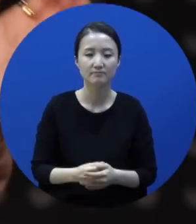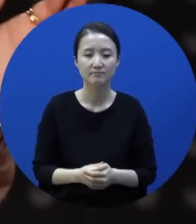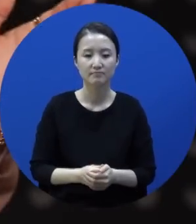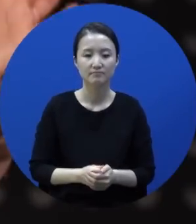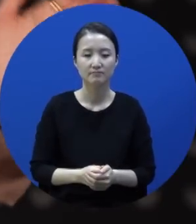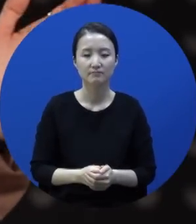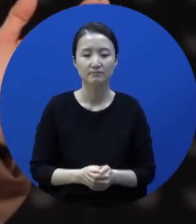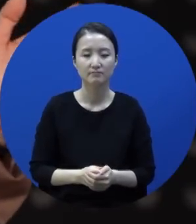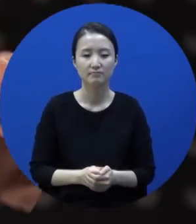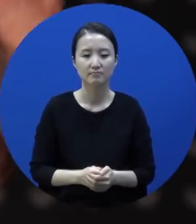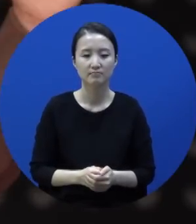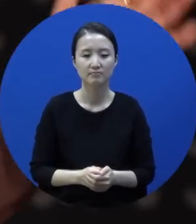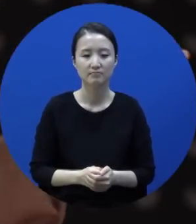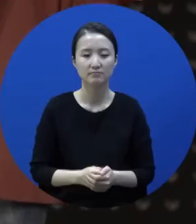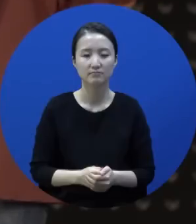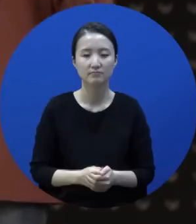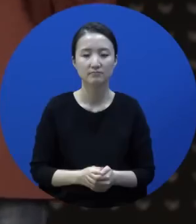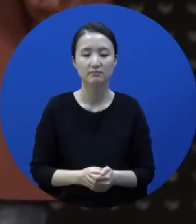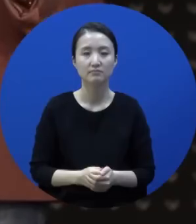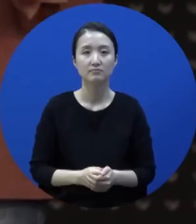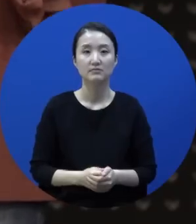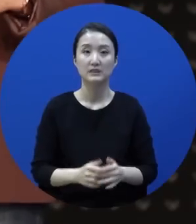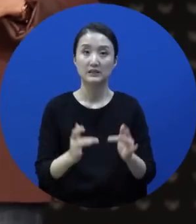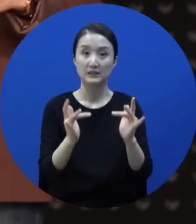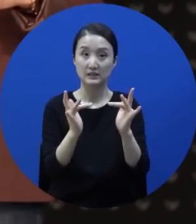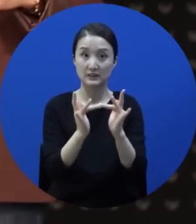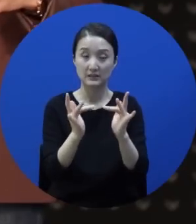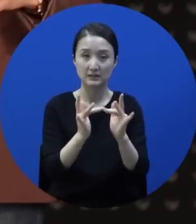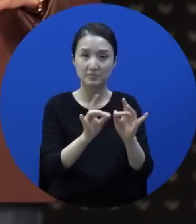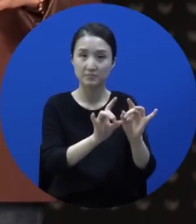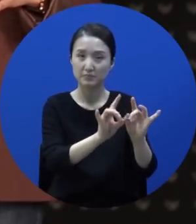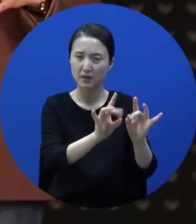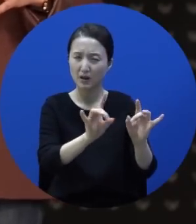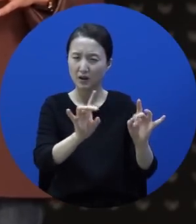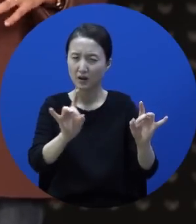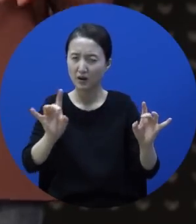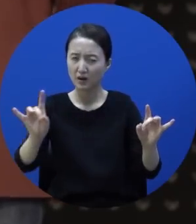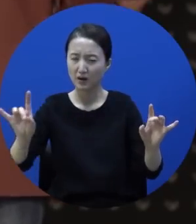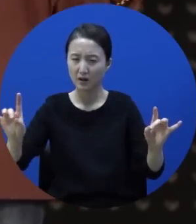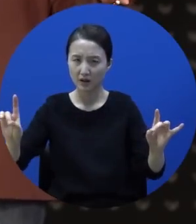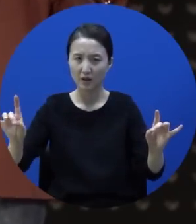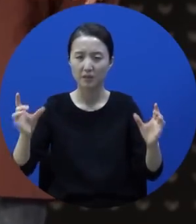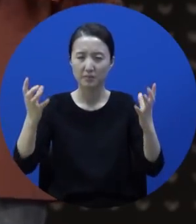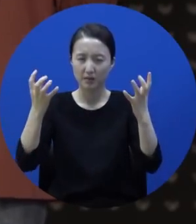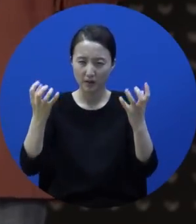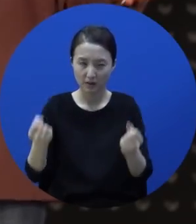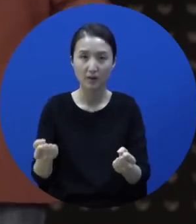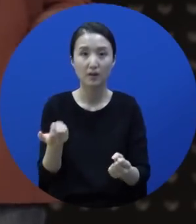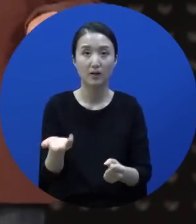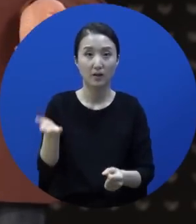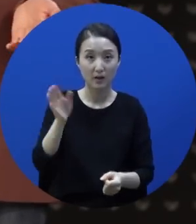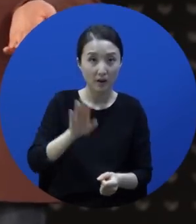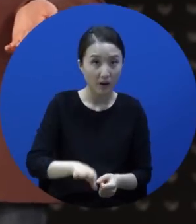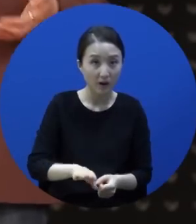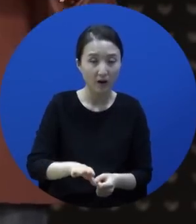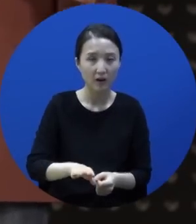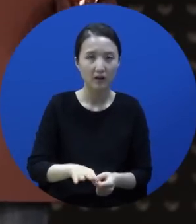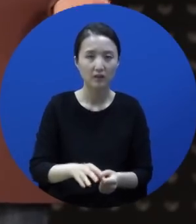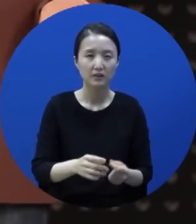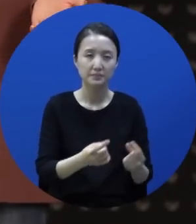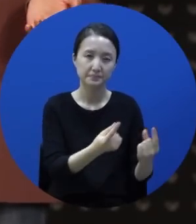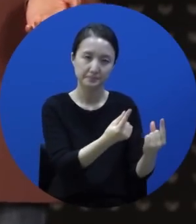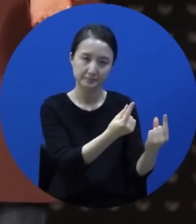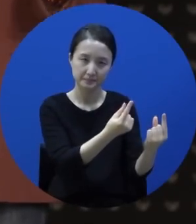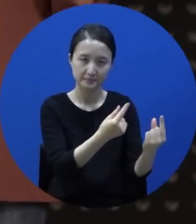그 다수의 채널이 각각 따로 놀면 안 된다. 네. 다수의 채널들이 각각 일관성 있게